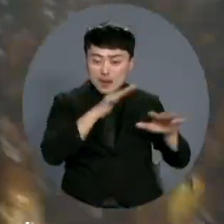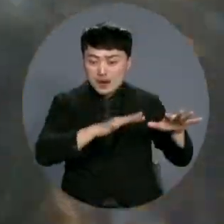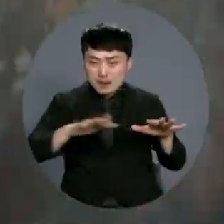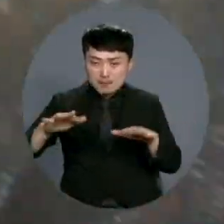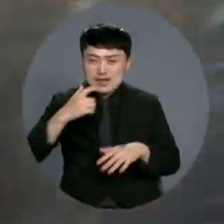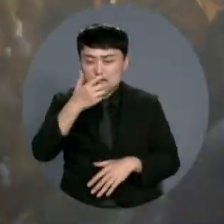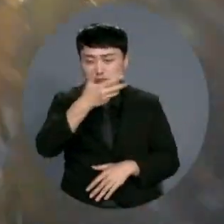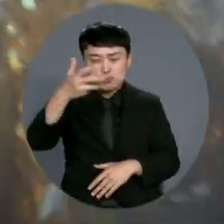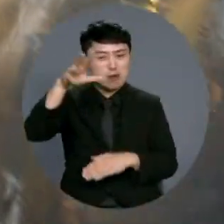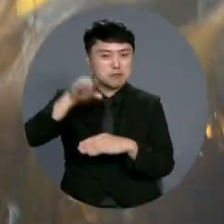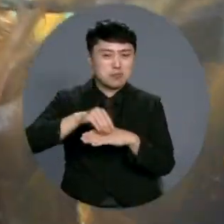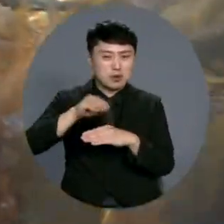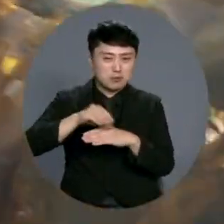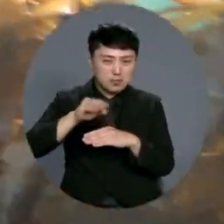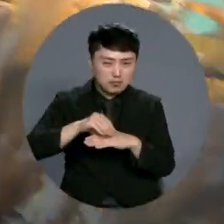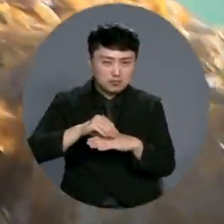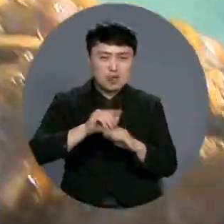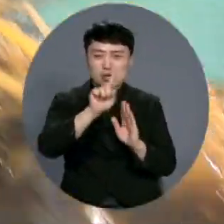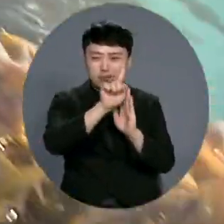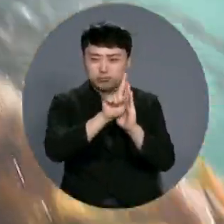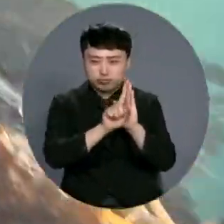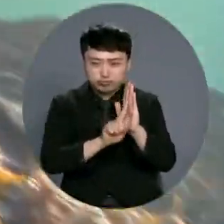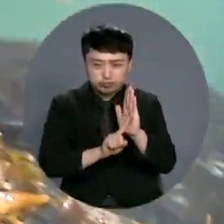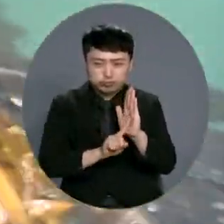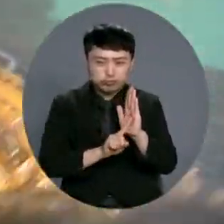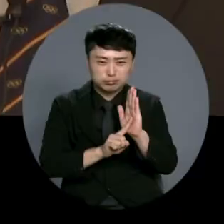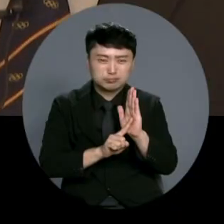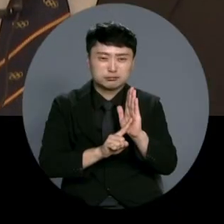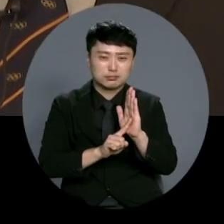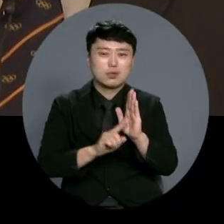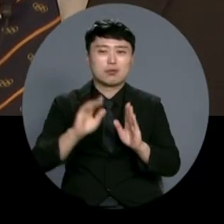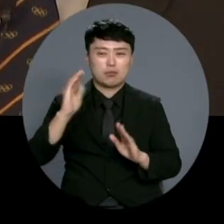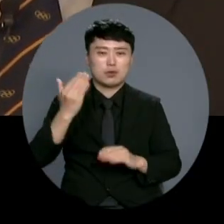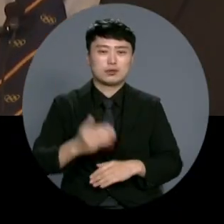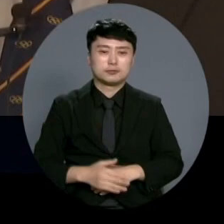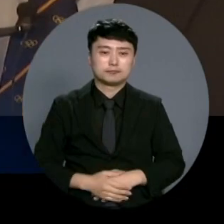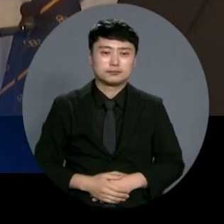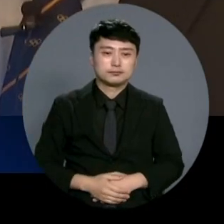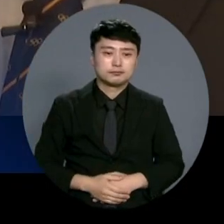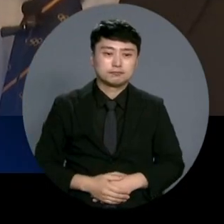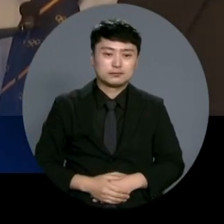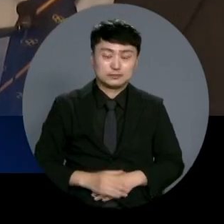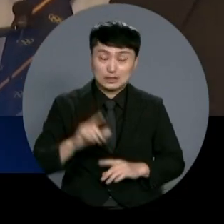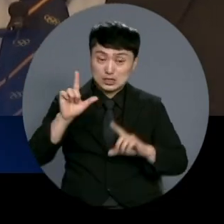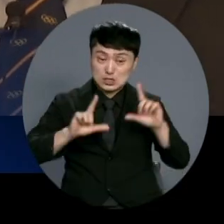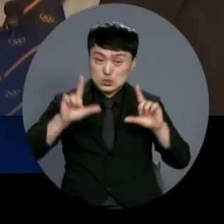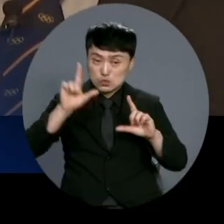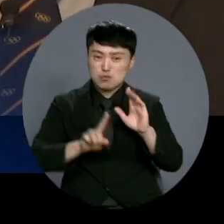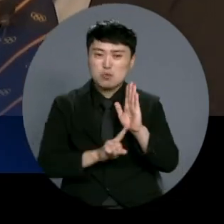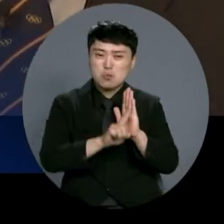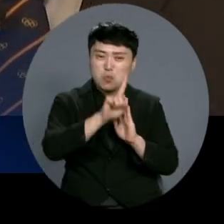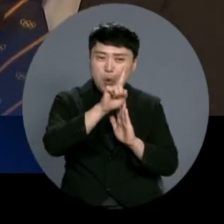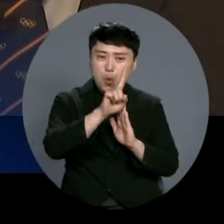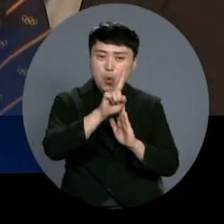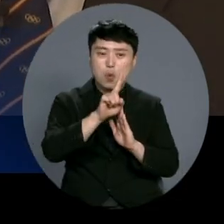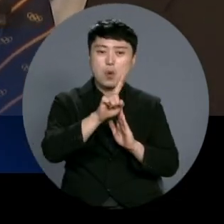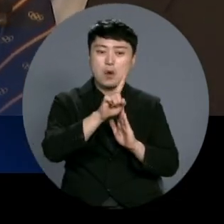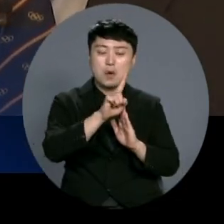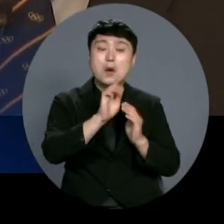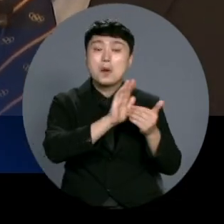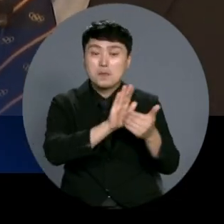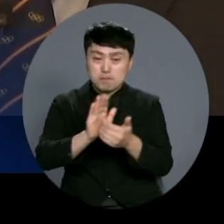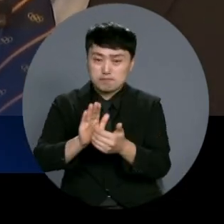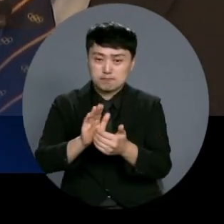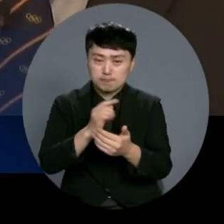흡수원으로서 기후 변화의 방어 역할에 주목하고 있습니다. Coastal ecosystems are very important in the fight to climate change, and so far